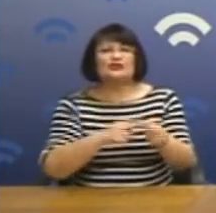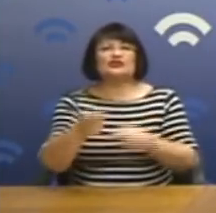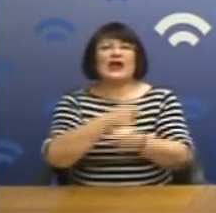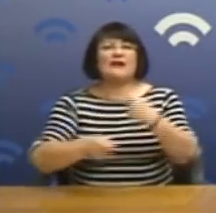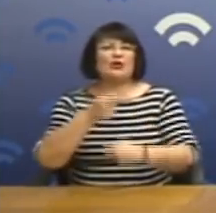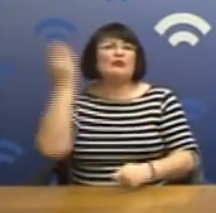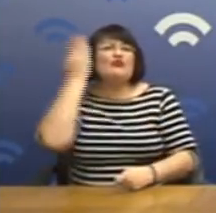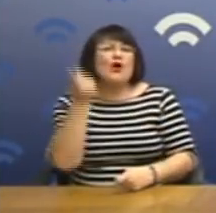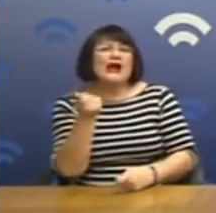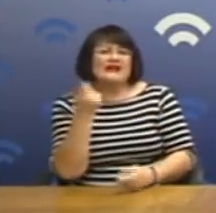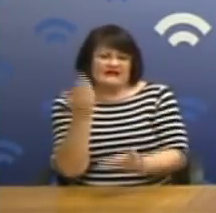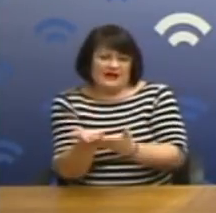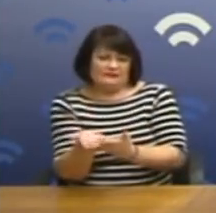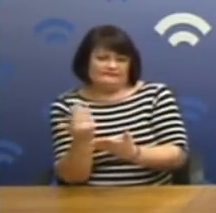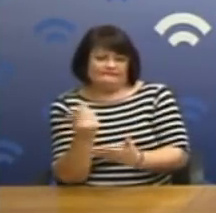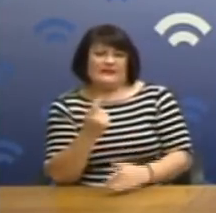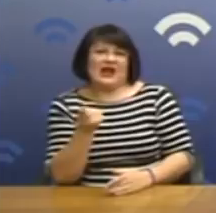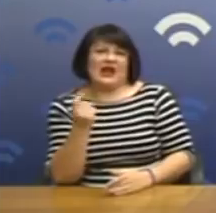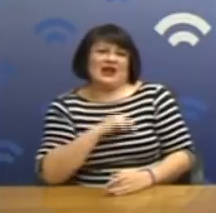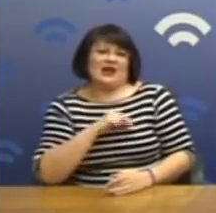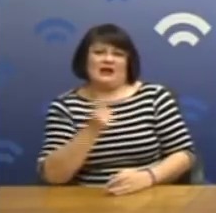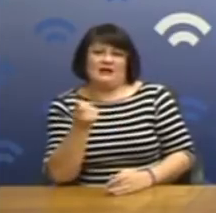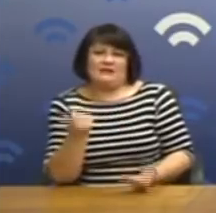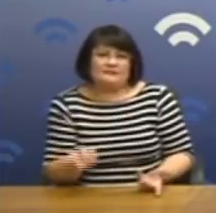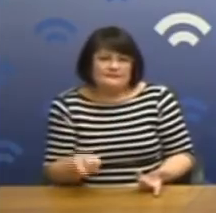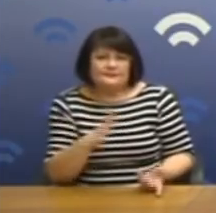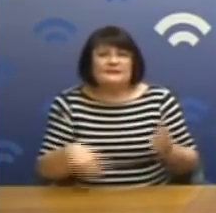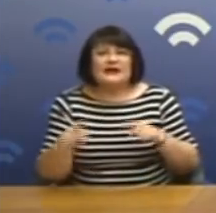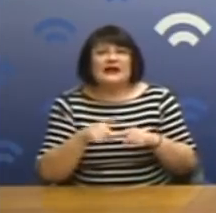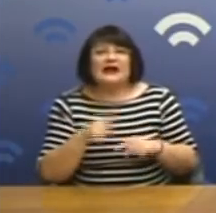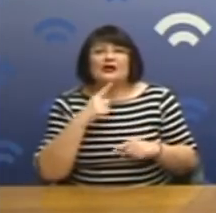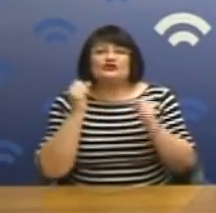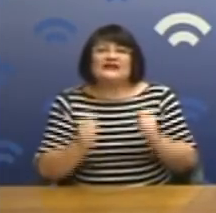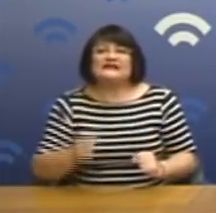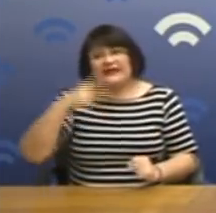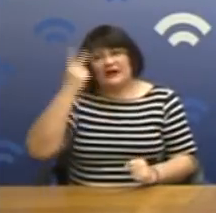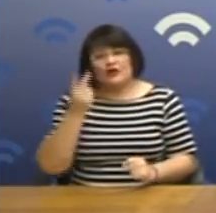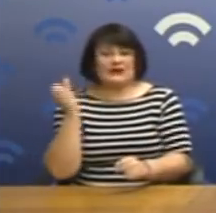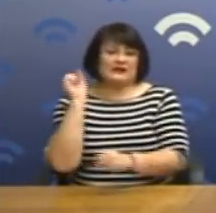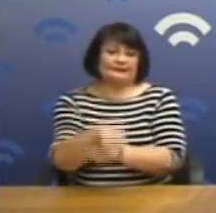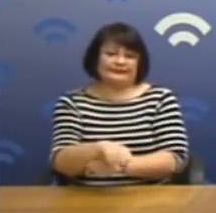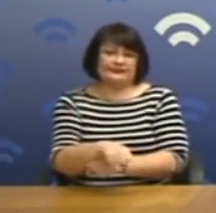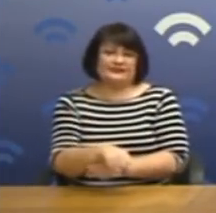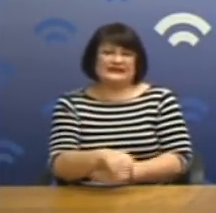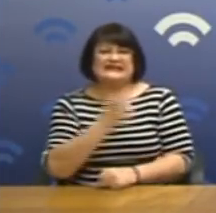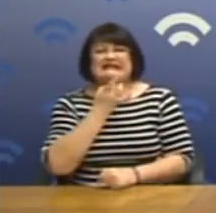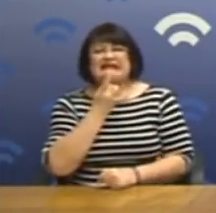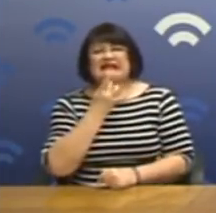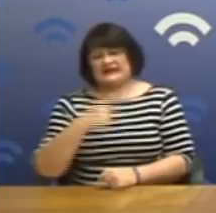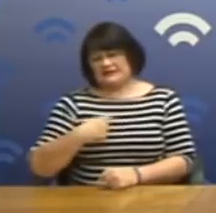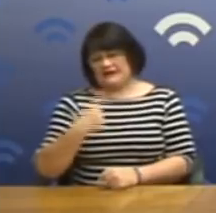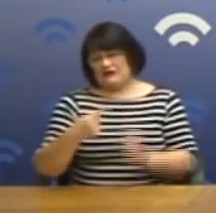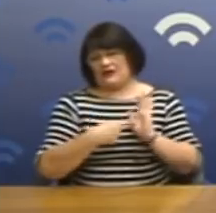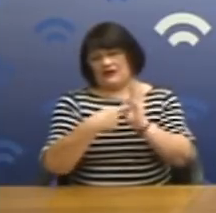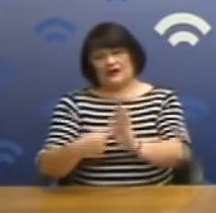διακινητών, εξοικειώνουν το λαό με την καταπάτηση στοιχειωδών δικαιωμάτων και τη βαρβαρότητα που